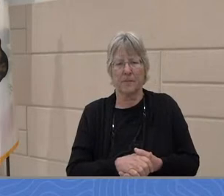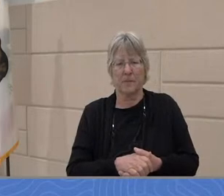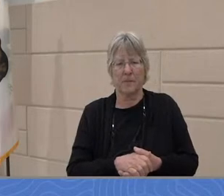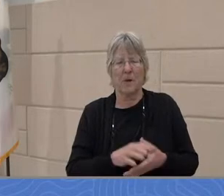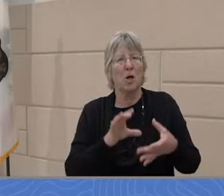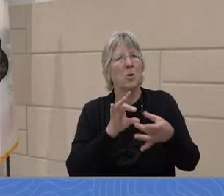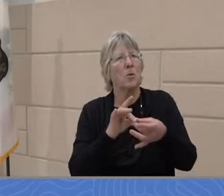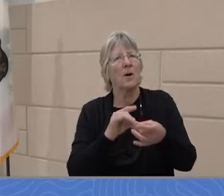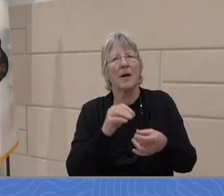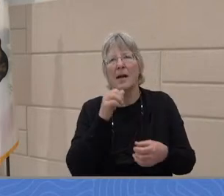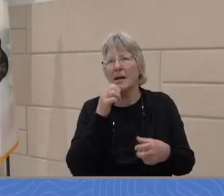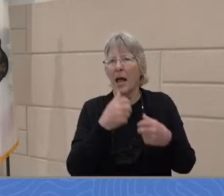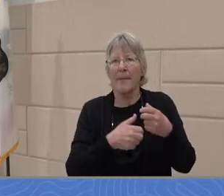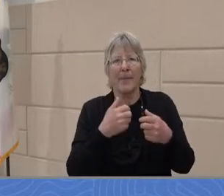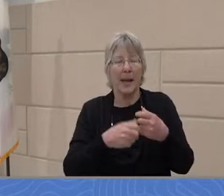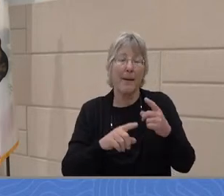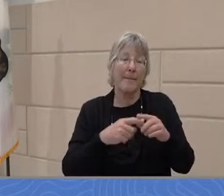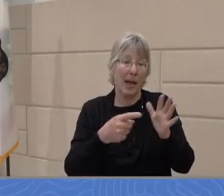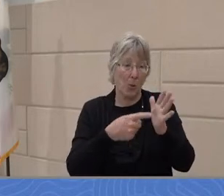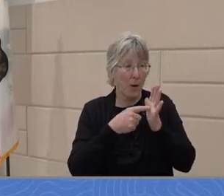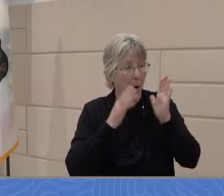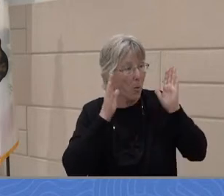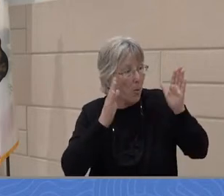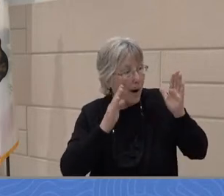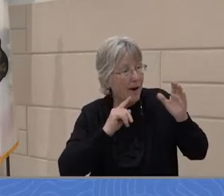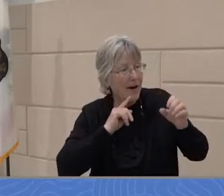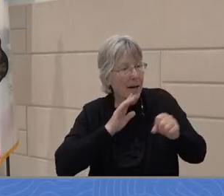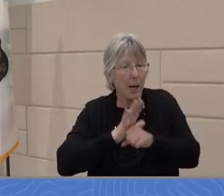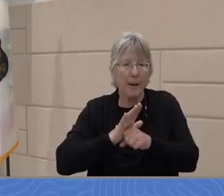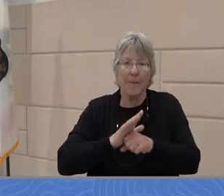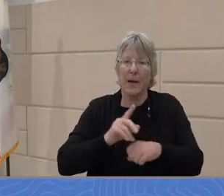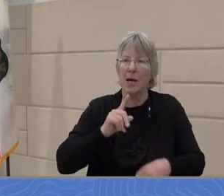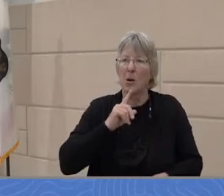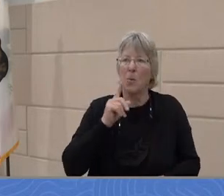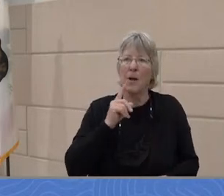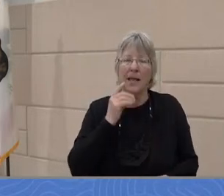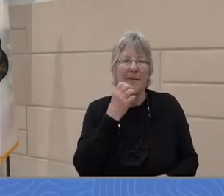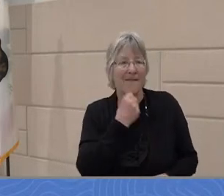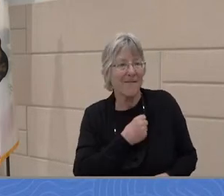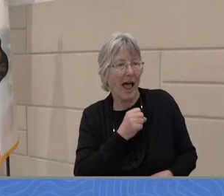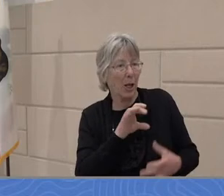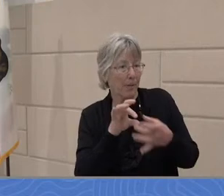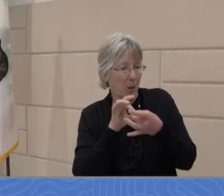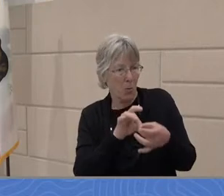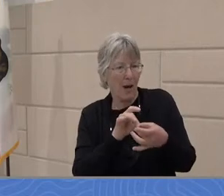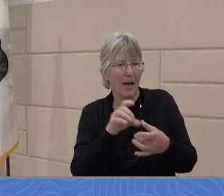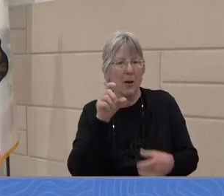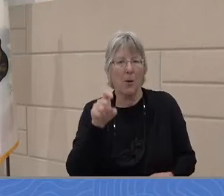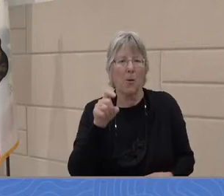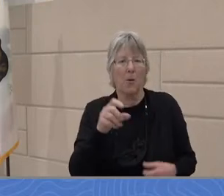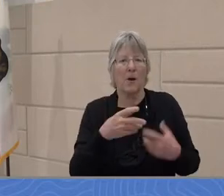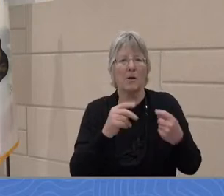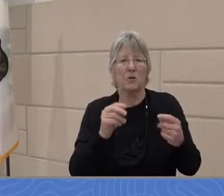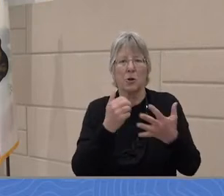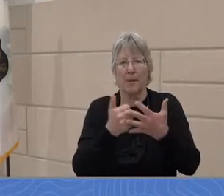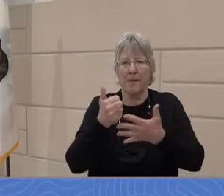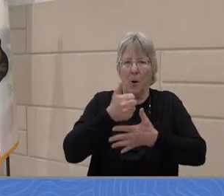ការធ្វើទំនាក់ទំនងវាជាការលំបាកហើយក៏ប៉ុន្តែវាត្រូវការការបដិញ្ញាចិត្តយើង